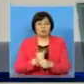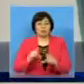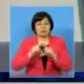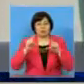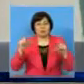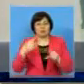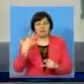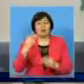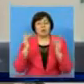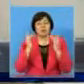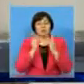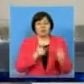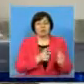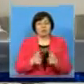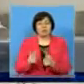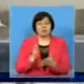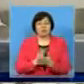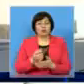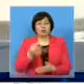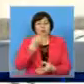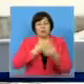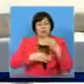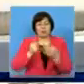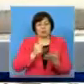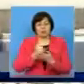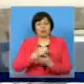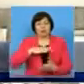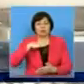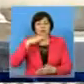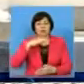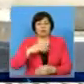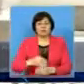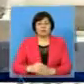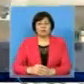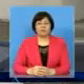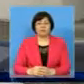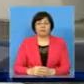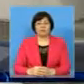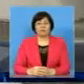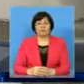стационарда 5 керует дайын тұр. Дәрі-дәрмек жеткілікті. Гүлия Айтуғанова, Арман Досмағамбетов, Ақтөбе телеарнасы.